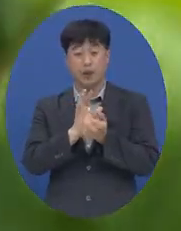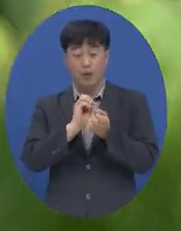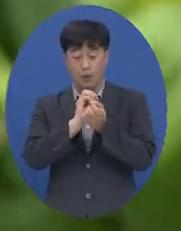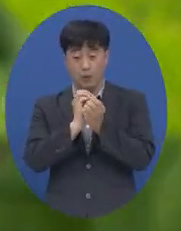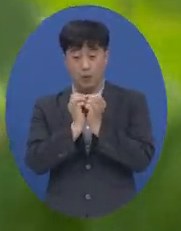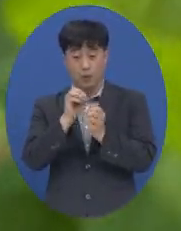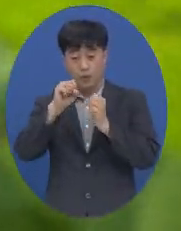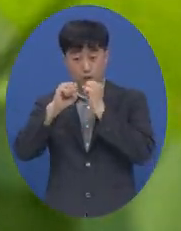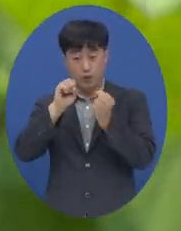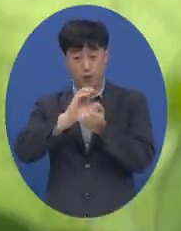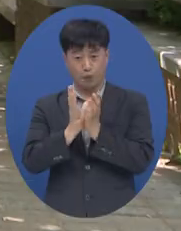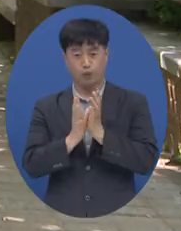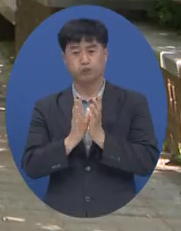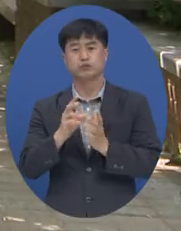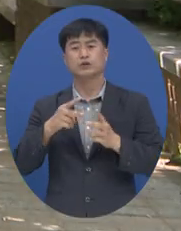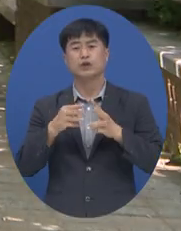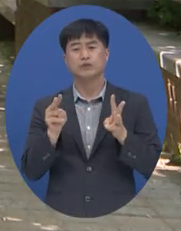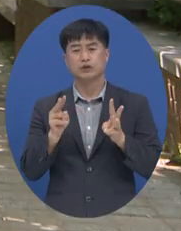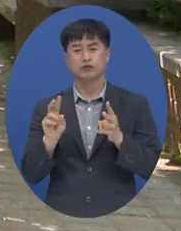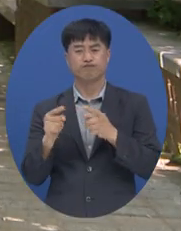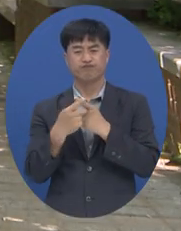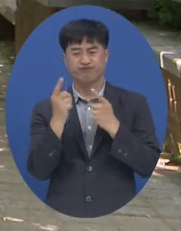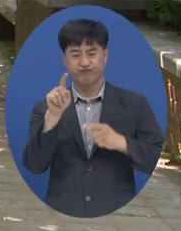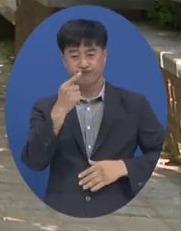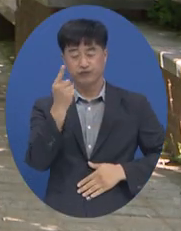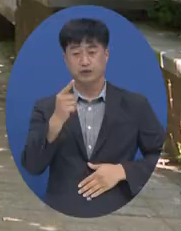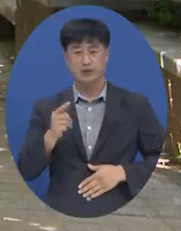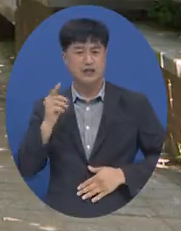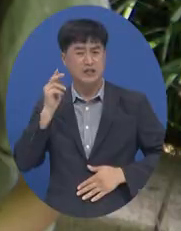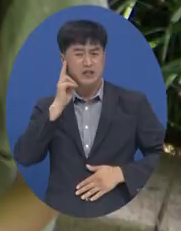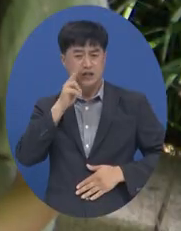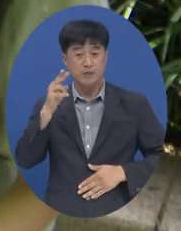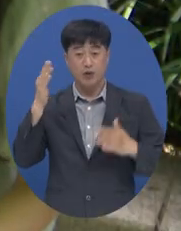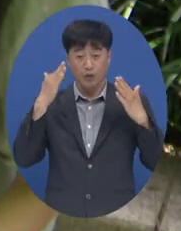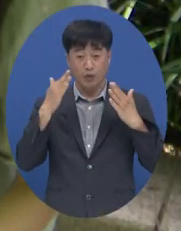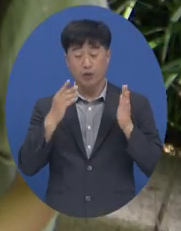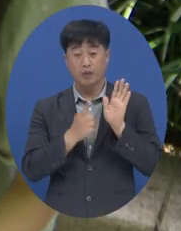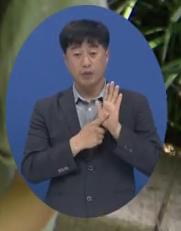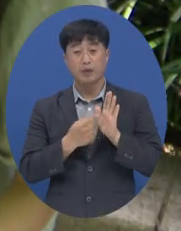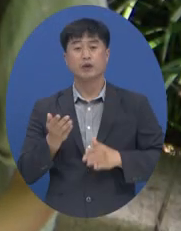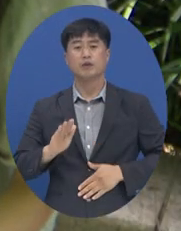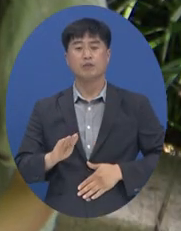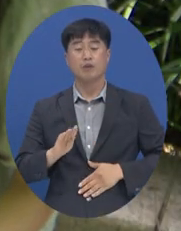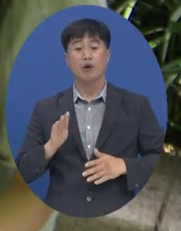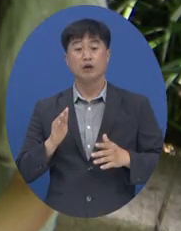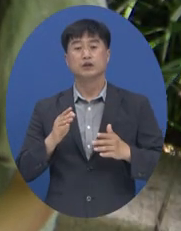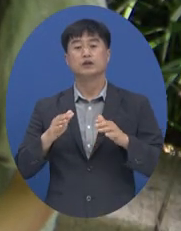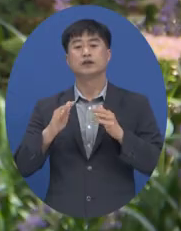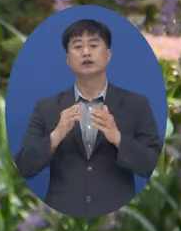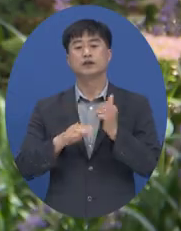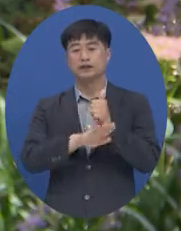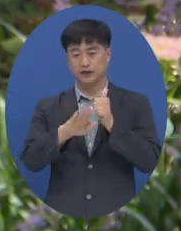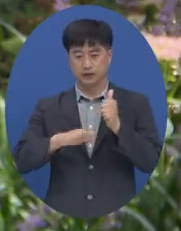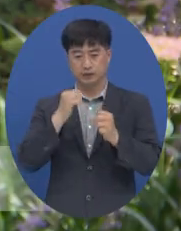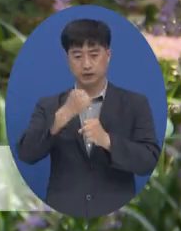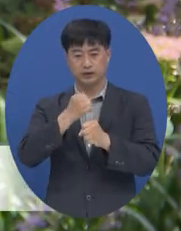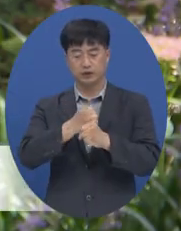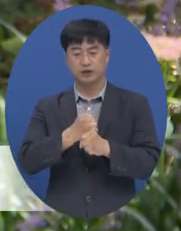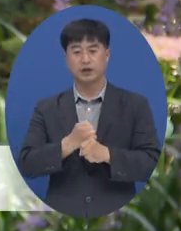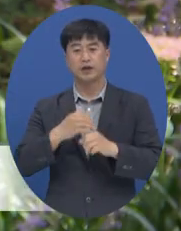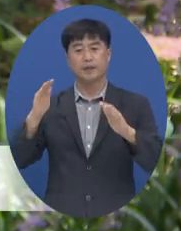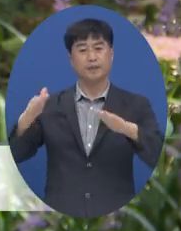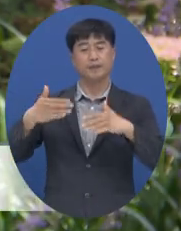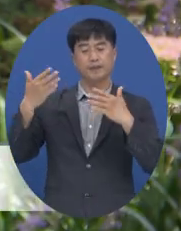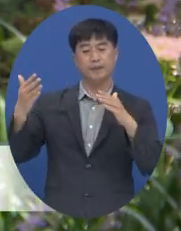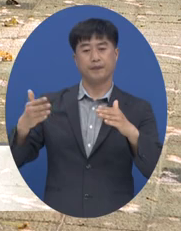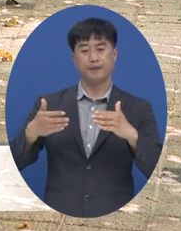밧줄을 타고 올라섰습니다. 폭염특보가 내려졌지만 이 커튼 안은 그늘이 만들어졌습니다.